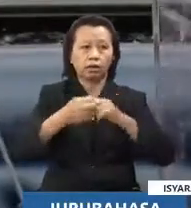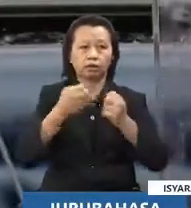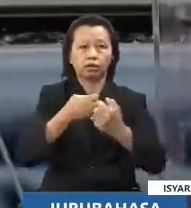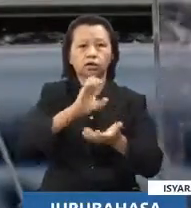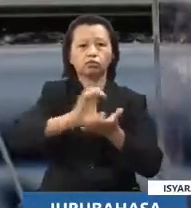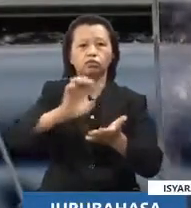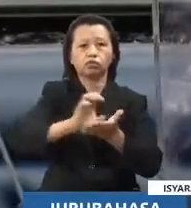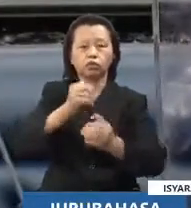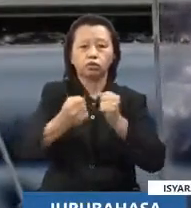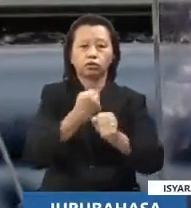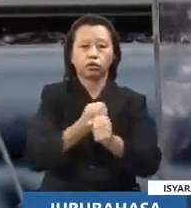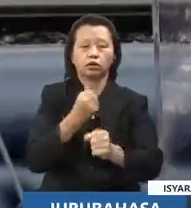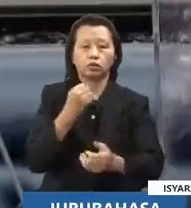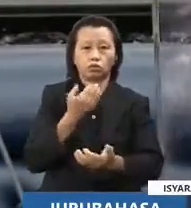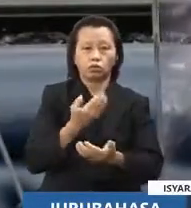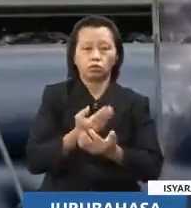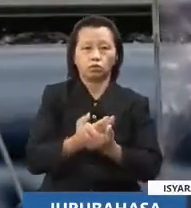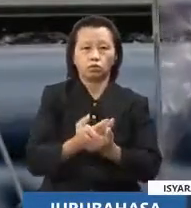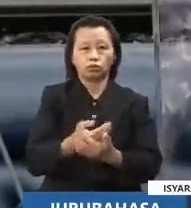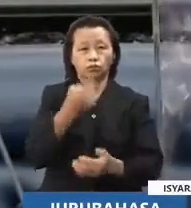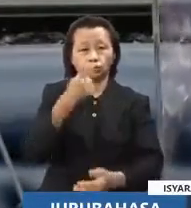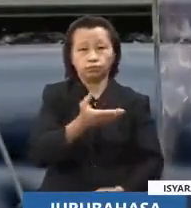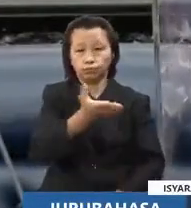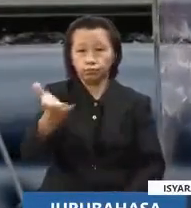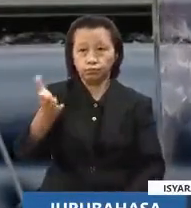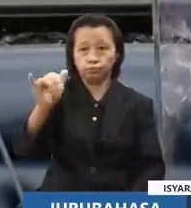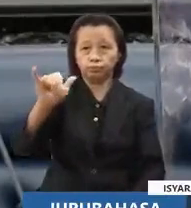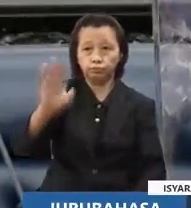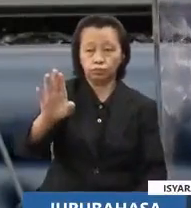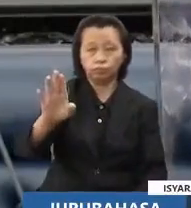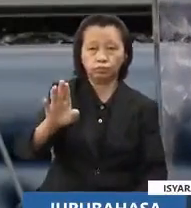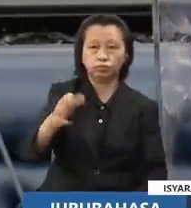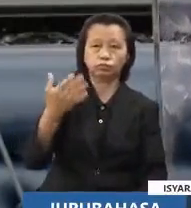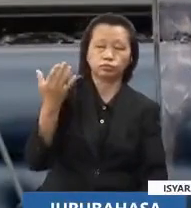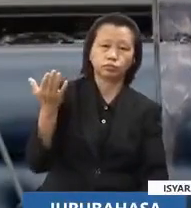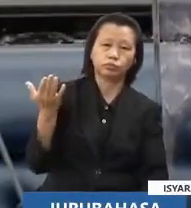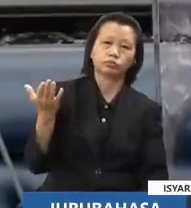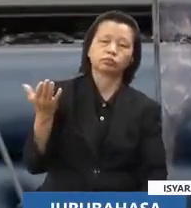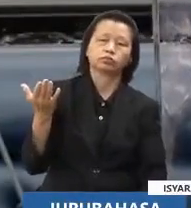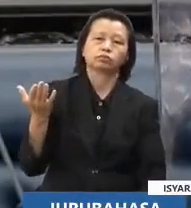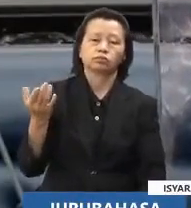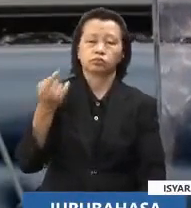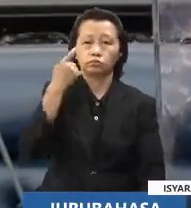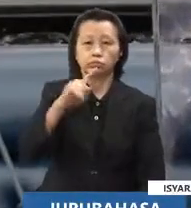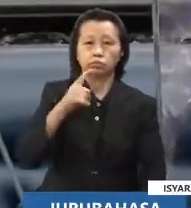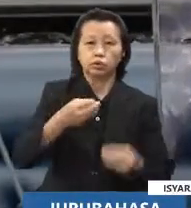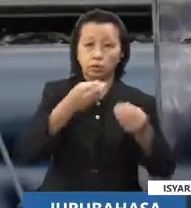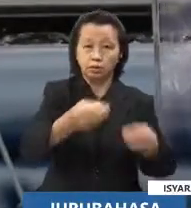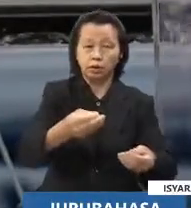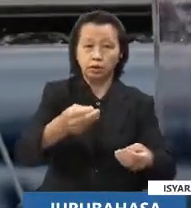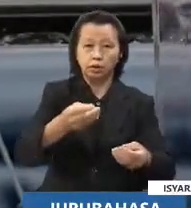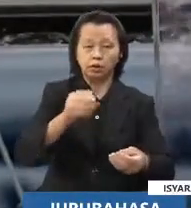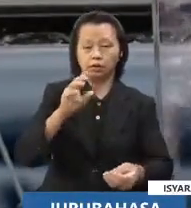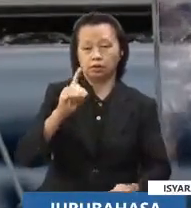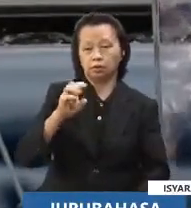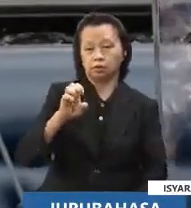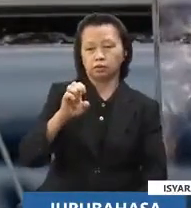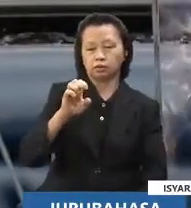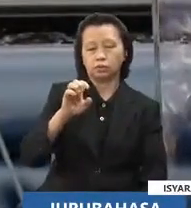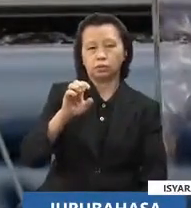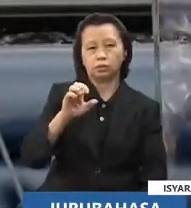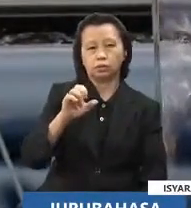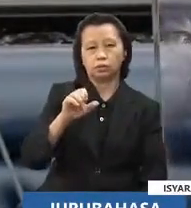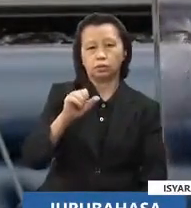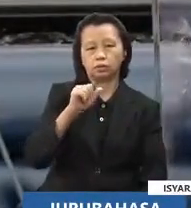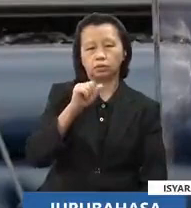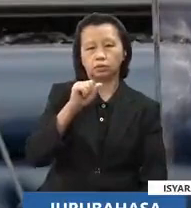tunai dalam tahun kewangan. Untuk maklumat ahli berhormat Pematang Pau, bagi pemberian defisit tadi ada menyebut